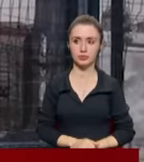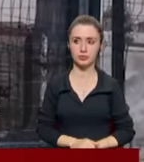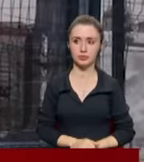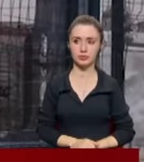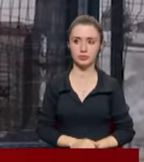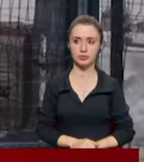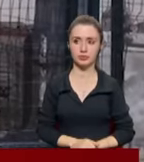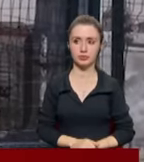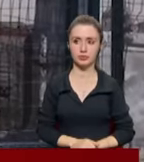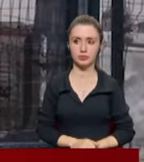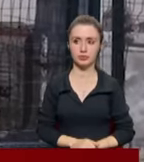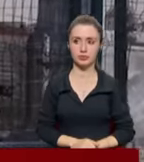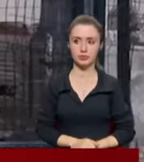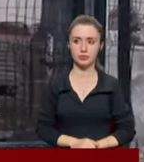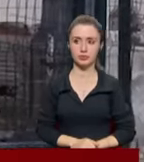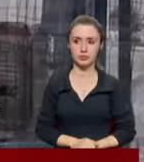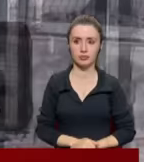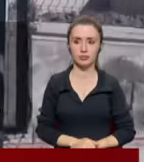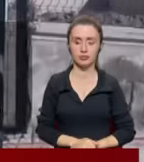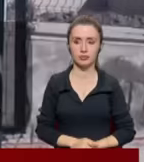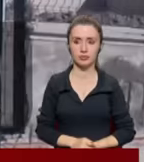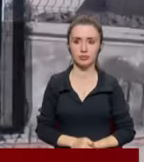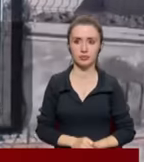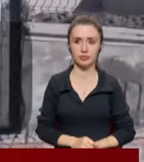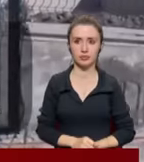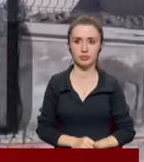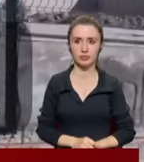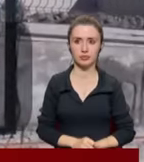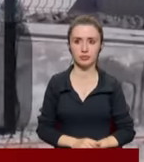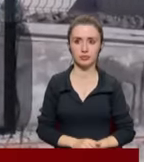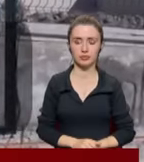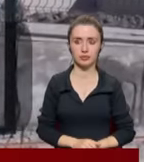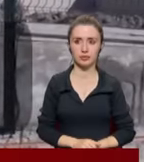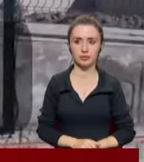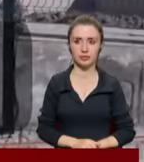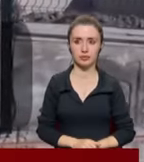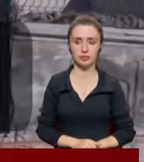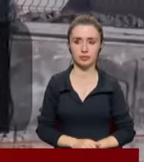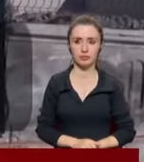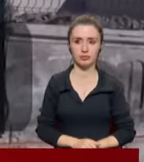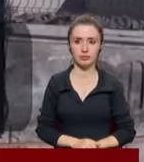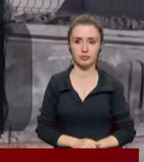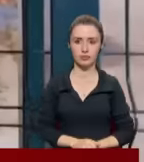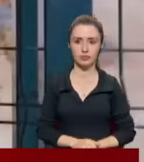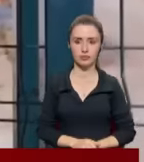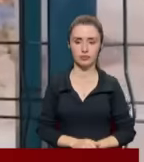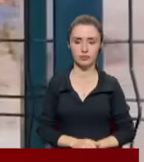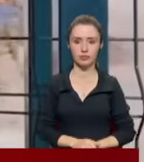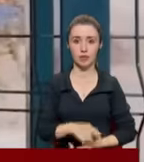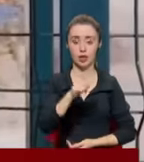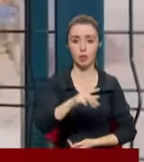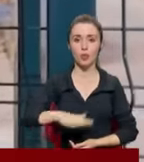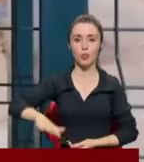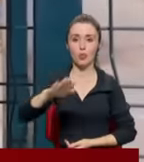mezat bir rant aracı olarak kullanıldı ve satıldı Peki Burası ne kadar kaç dönüm arazi Burası 180 kusur dönüm arazi çömezi